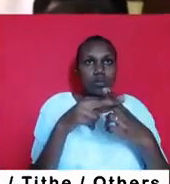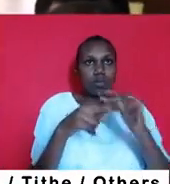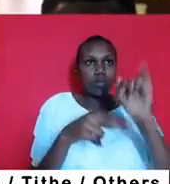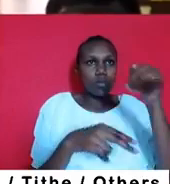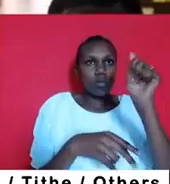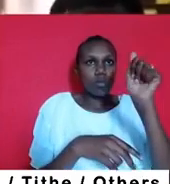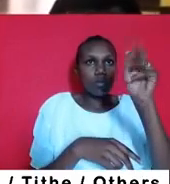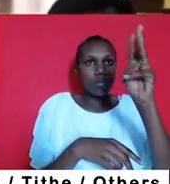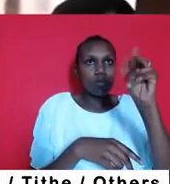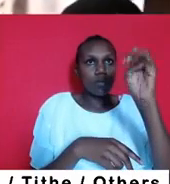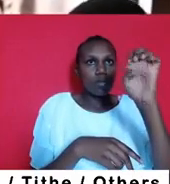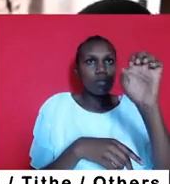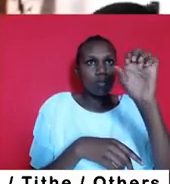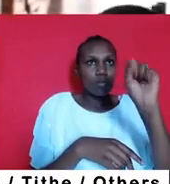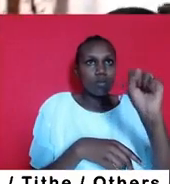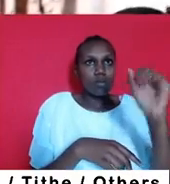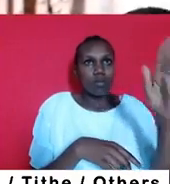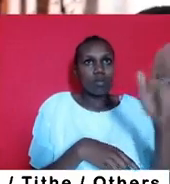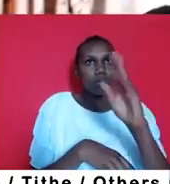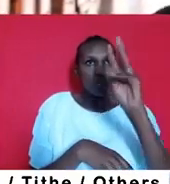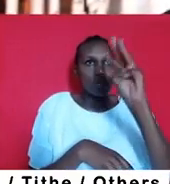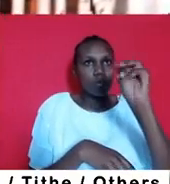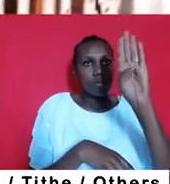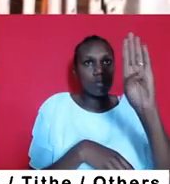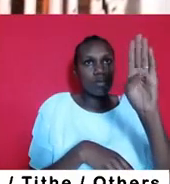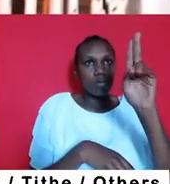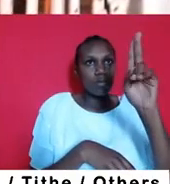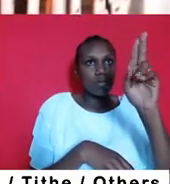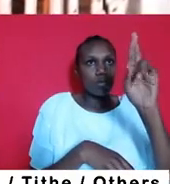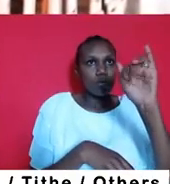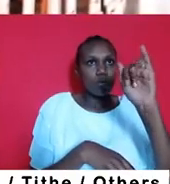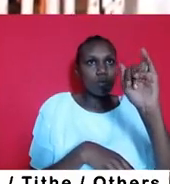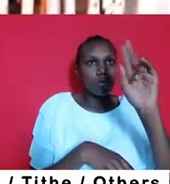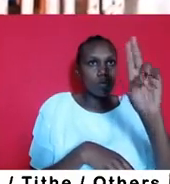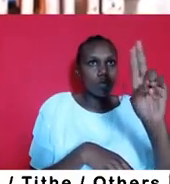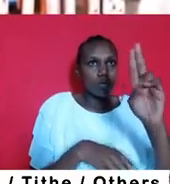James Mburu Wainaina wa kanisa la PCA